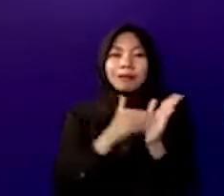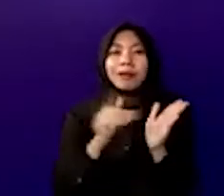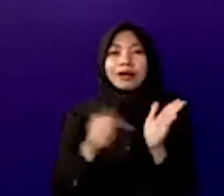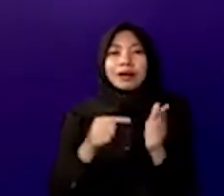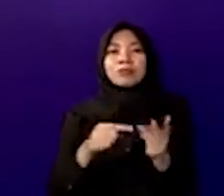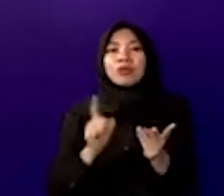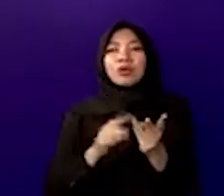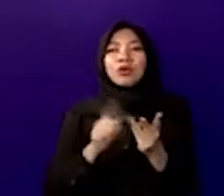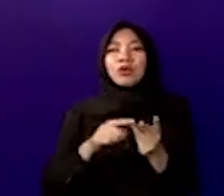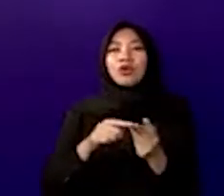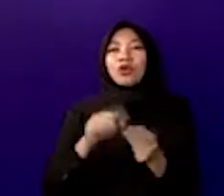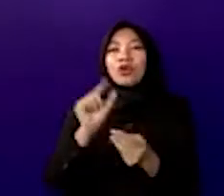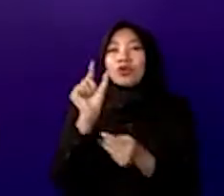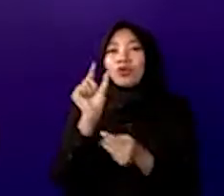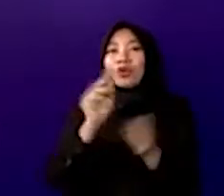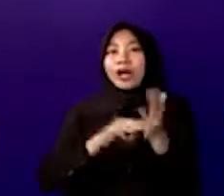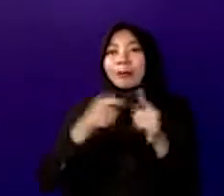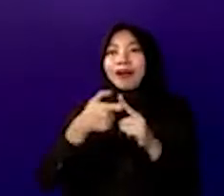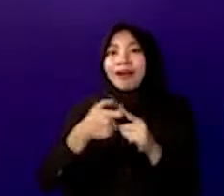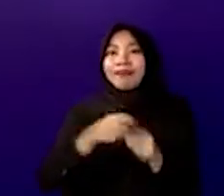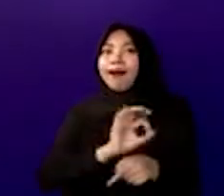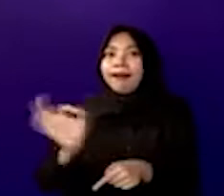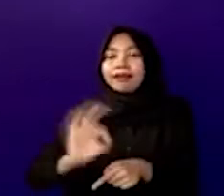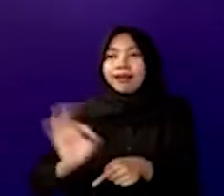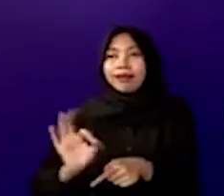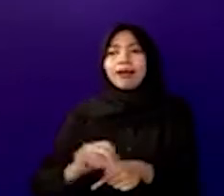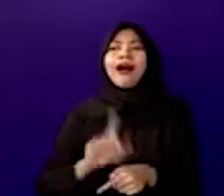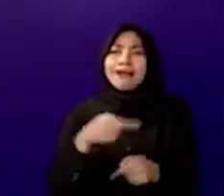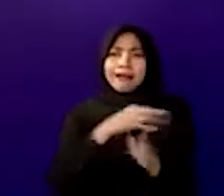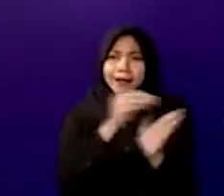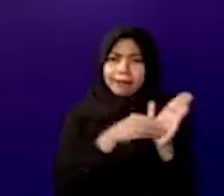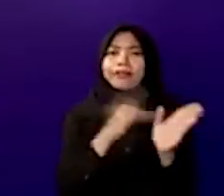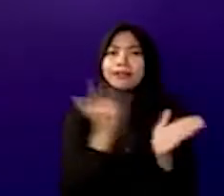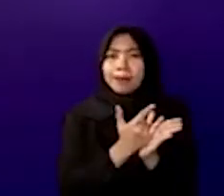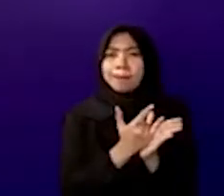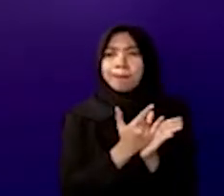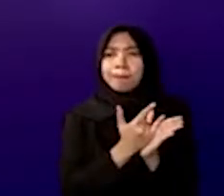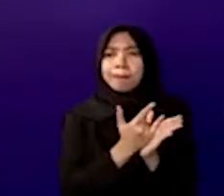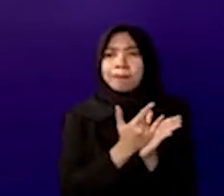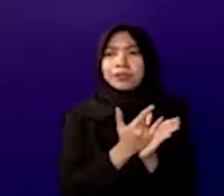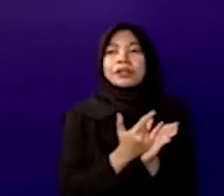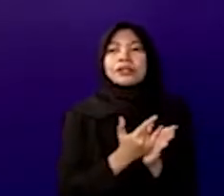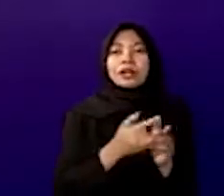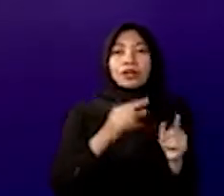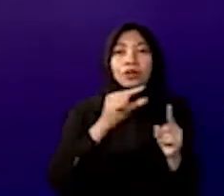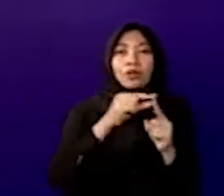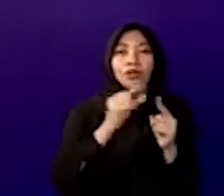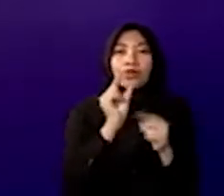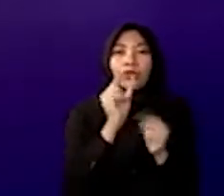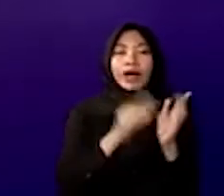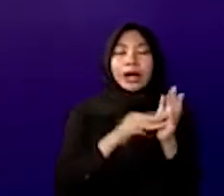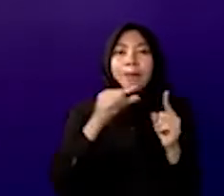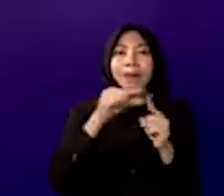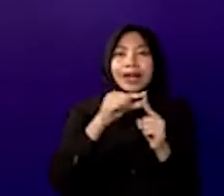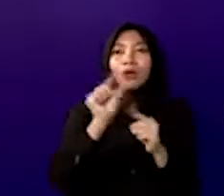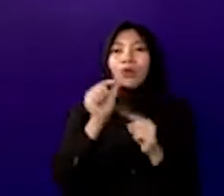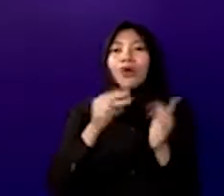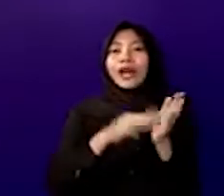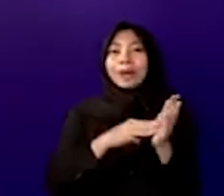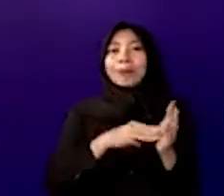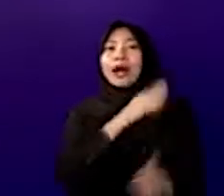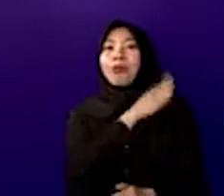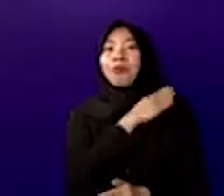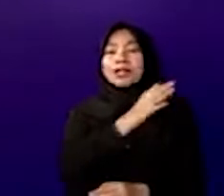minimum dikatakan tidak ada upah minimum ini upah minimum tetap baik itu untuk provinsi maupun kabupaten